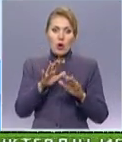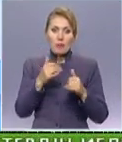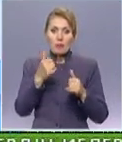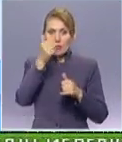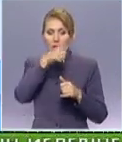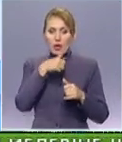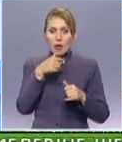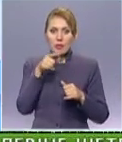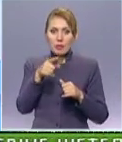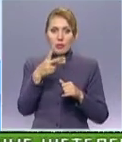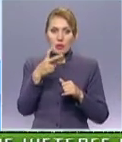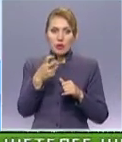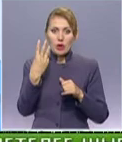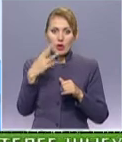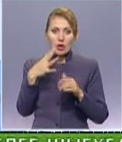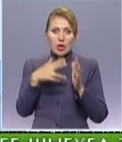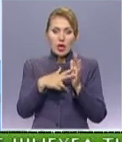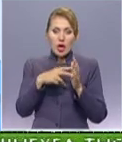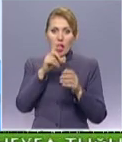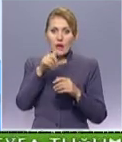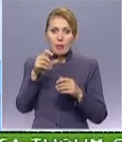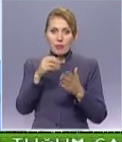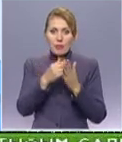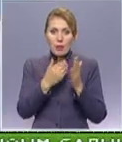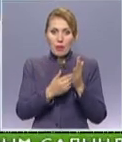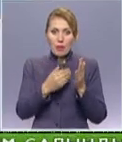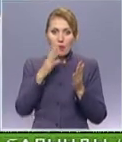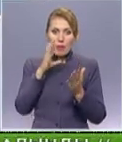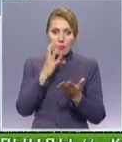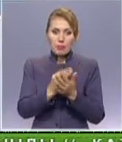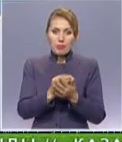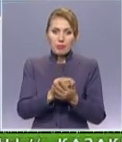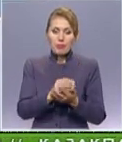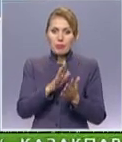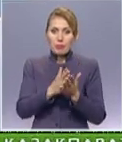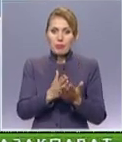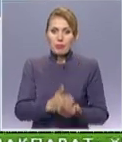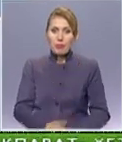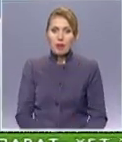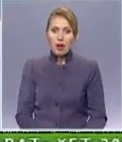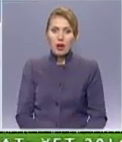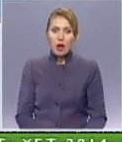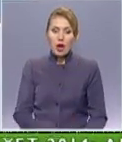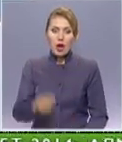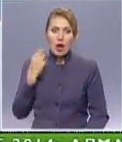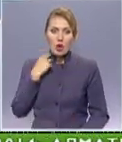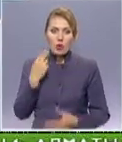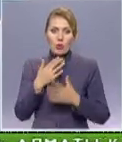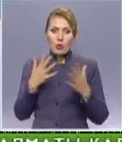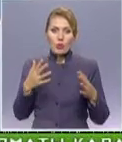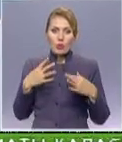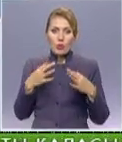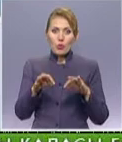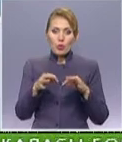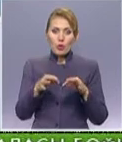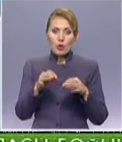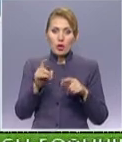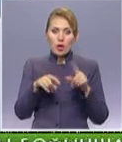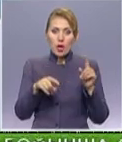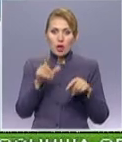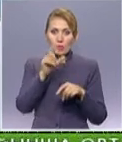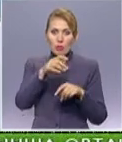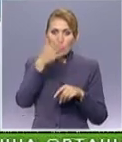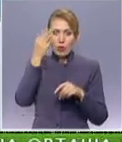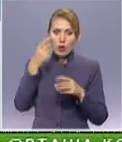биылдың өзінде 1248 борышкердің тізімін жасаған. Енді қарыздар көбінесе мына көлік салығы болады, кейде елдер ұмытып